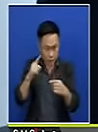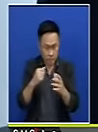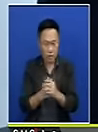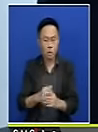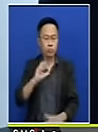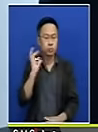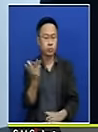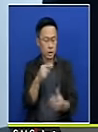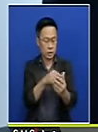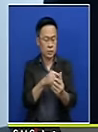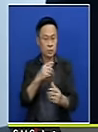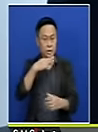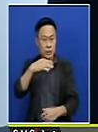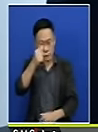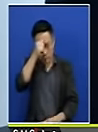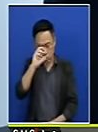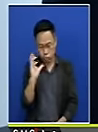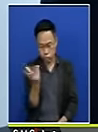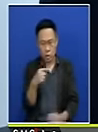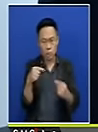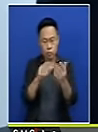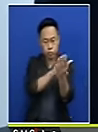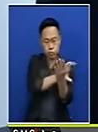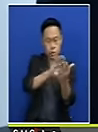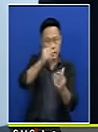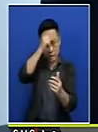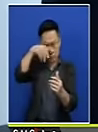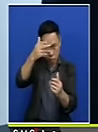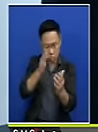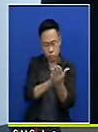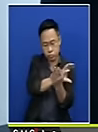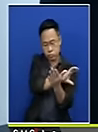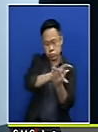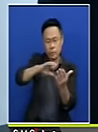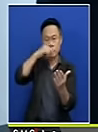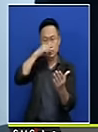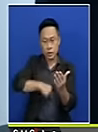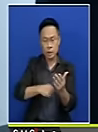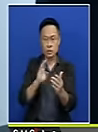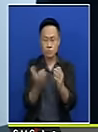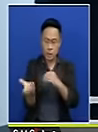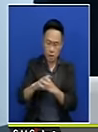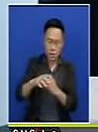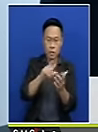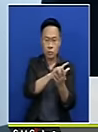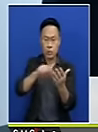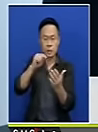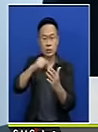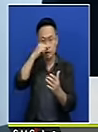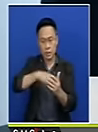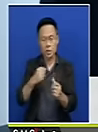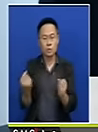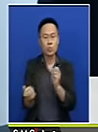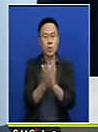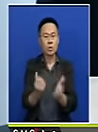ก่อตัวเป็นพายุไซโคลนนะครับแล้วก็คงจะขึ้นเข้าสู่ประเทศอินเดียทางด้านที่ตะวันออกนะครับหรือประเทศบังคลาเทศในแนวตรงนั้นนะครับซึ่งตั